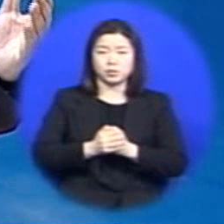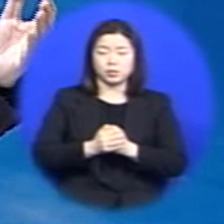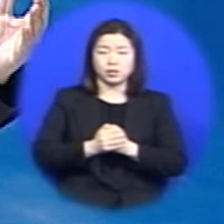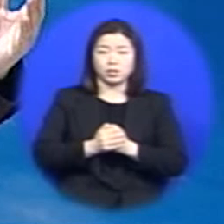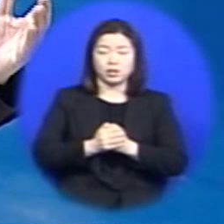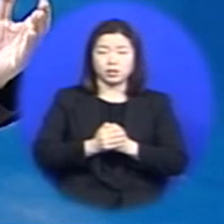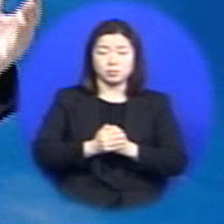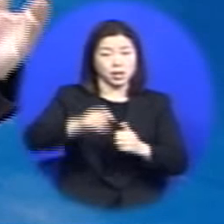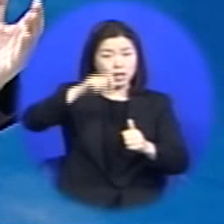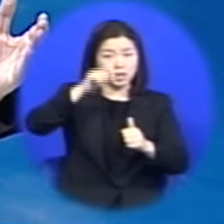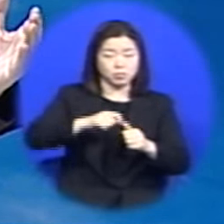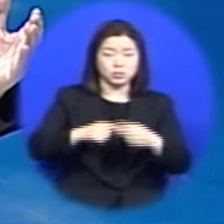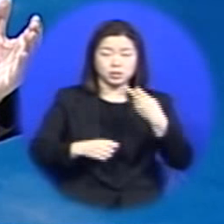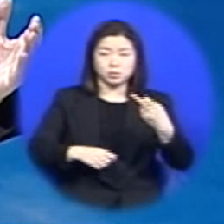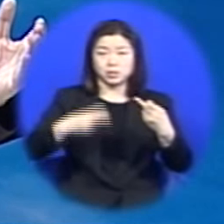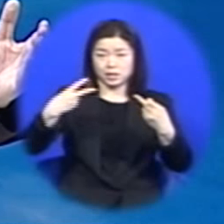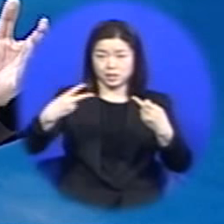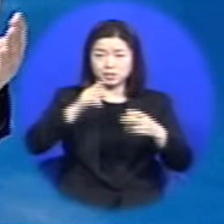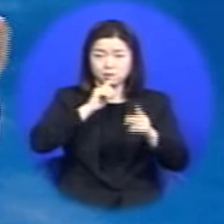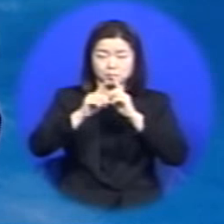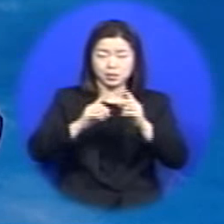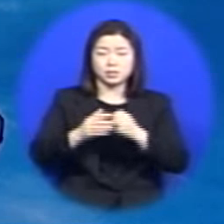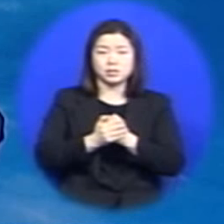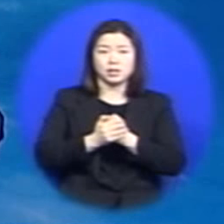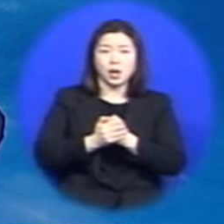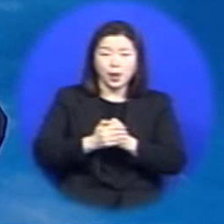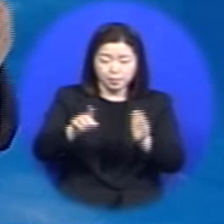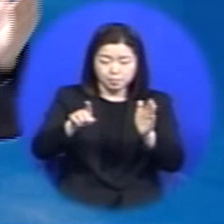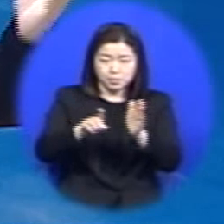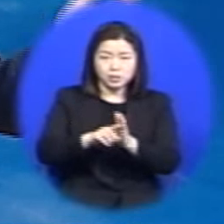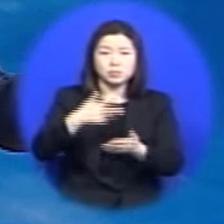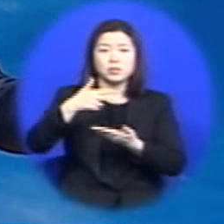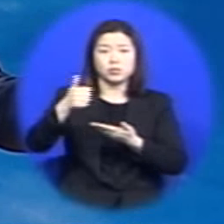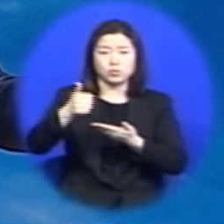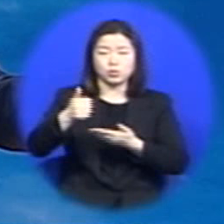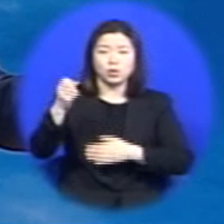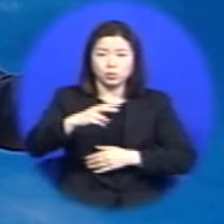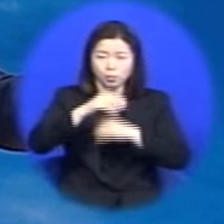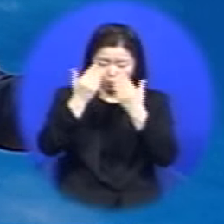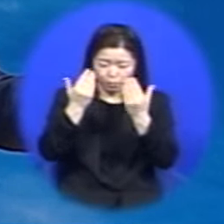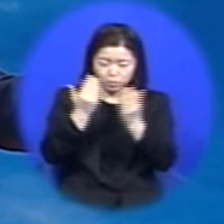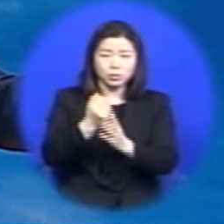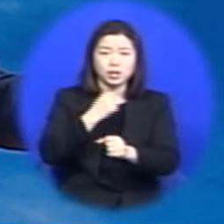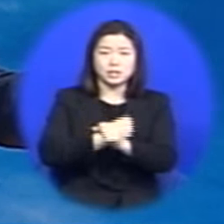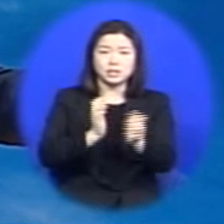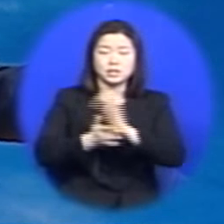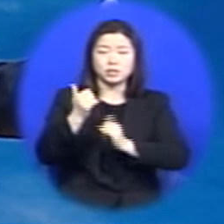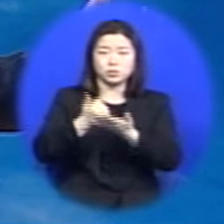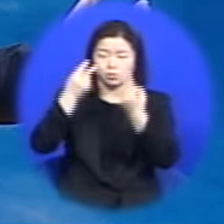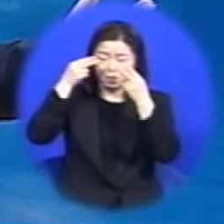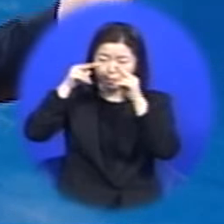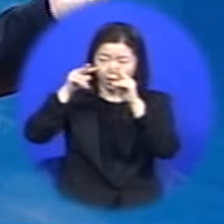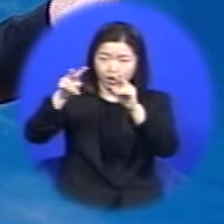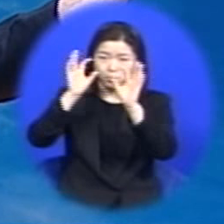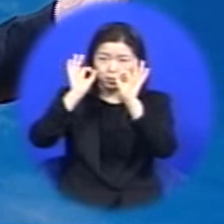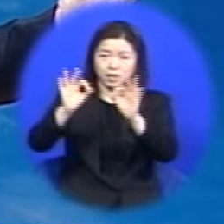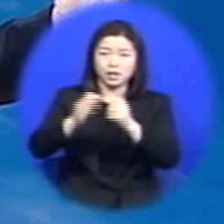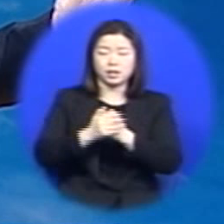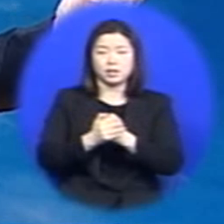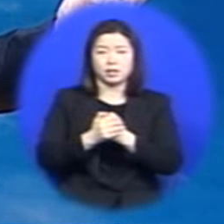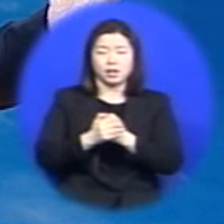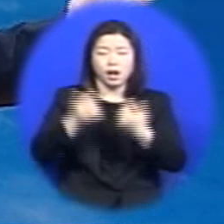히브리서 12장 2절 말씀에 믿음의 주여 온전케 하시는 예수를 바라보자 그랬어요. 항상 주